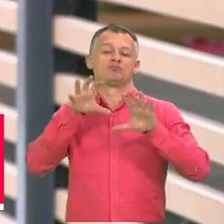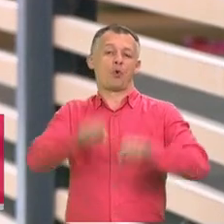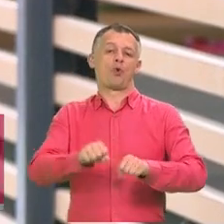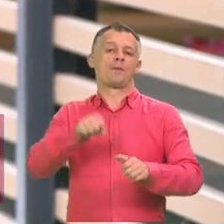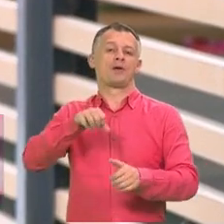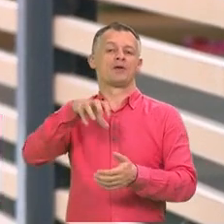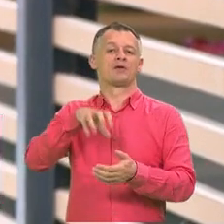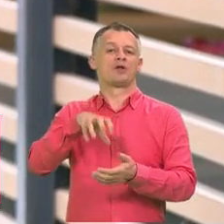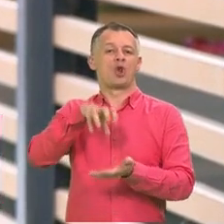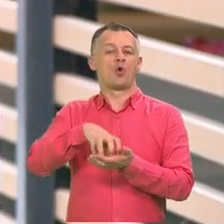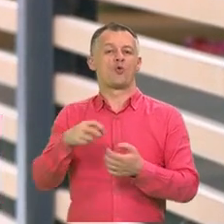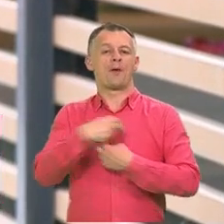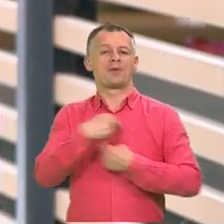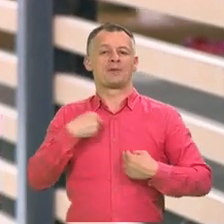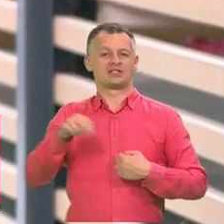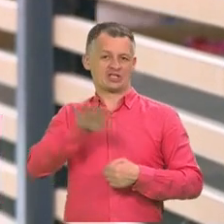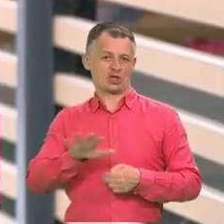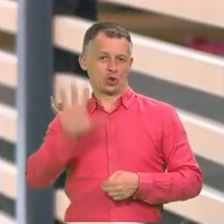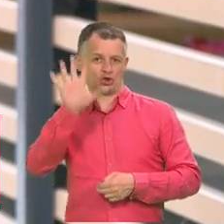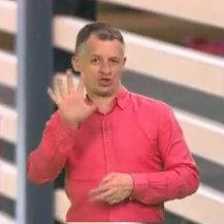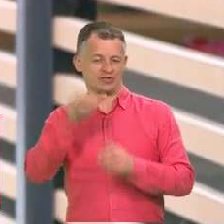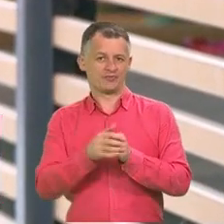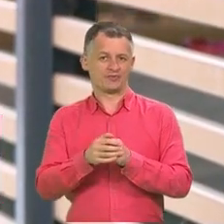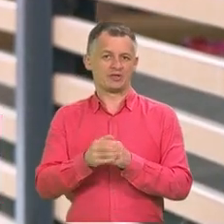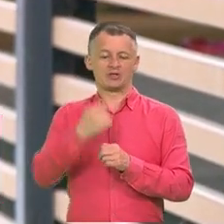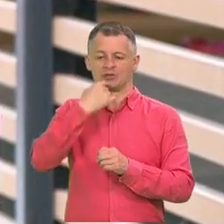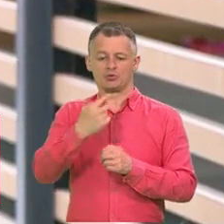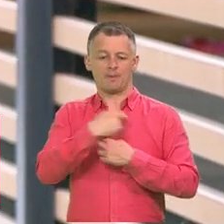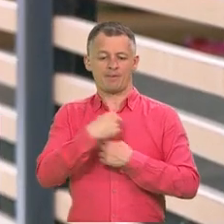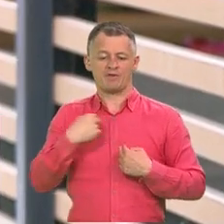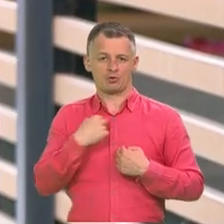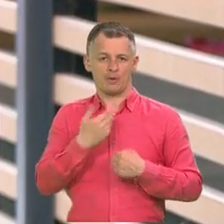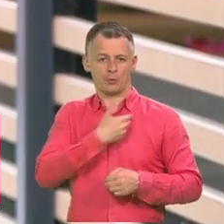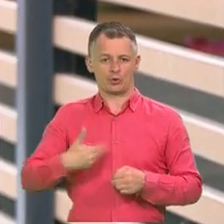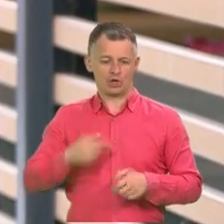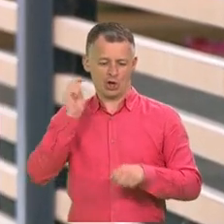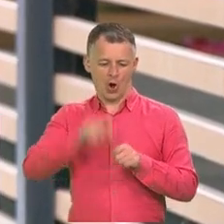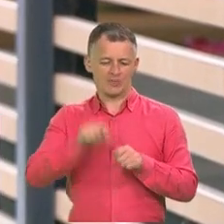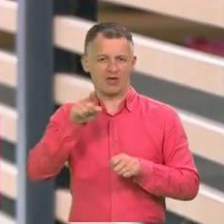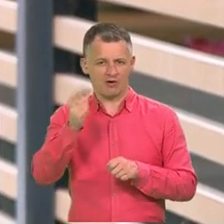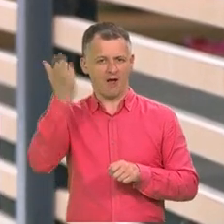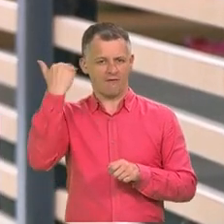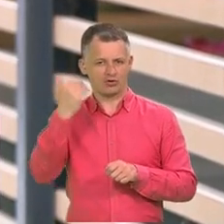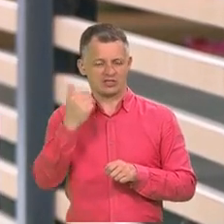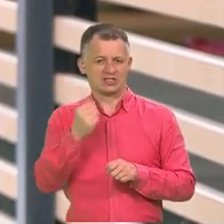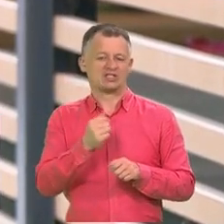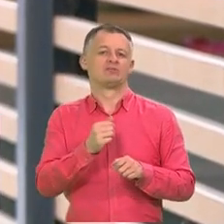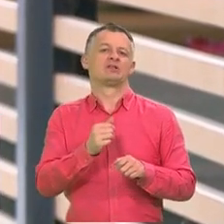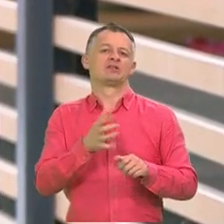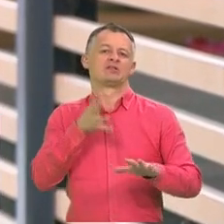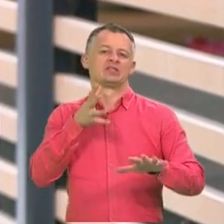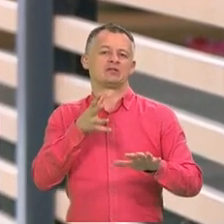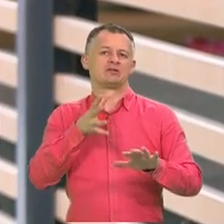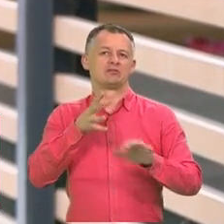sectorului 5 fără nicio restricție. Potrivit Prefecturii București, condamnarea sa a fost desființată, iar